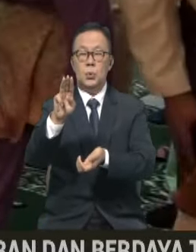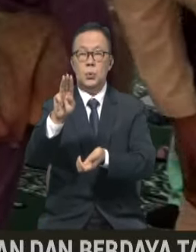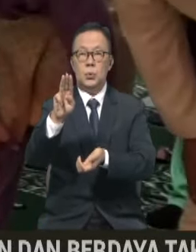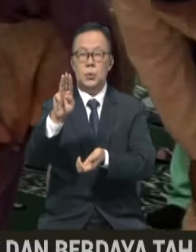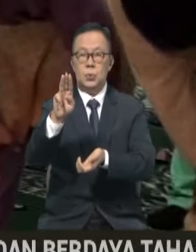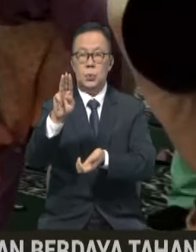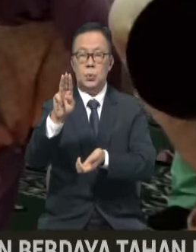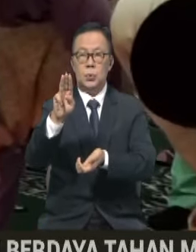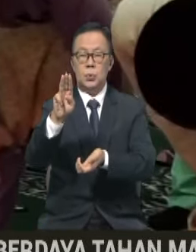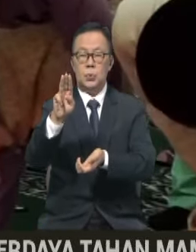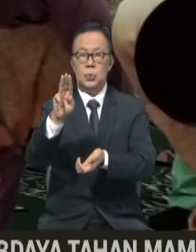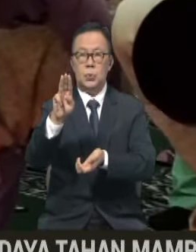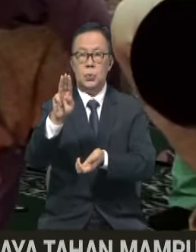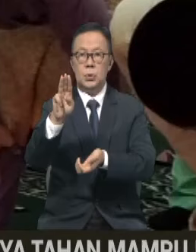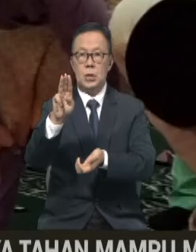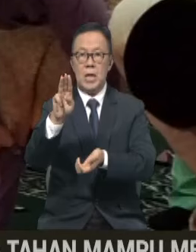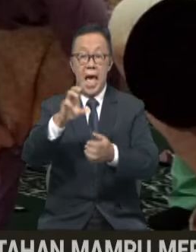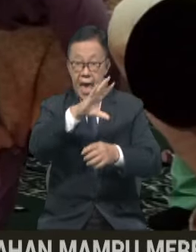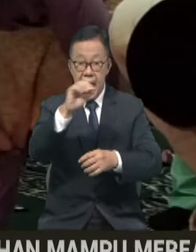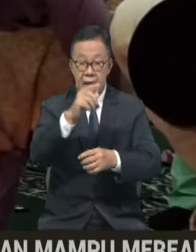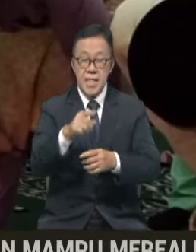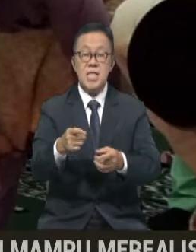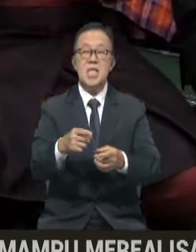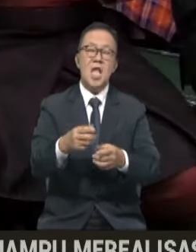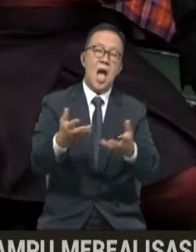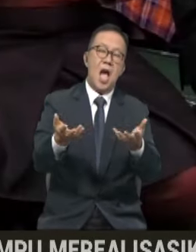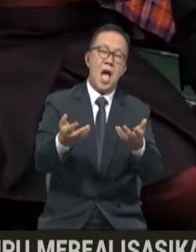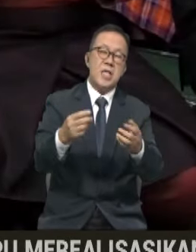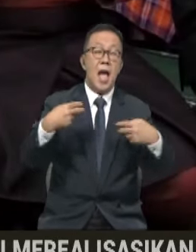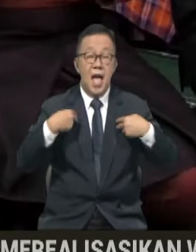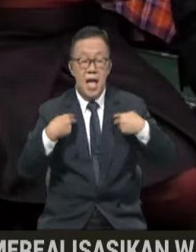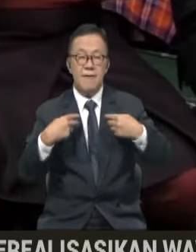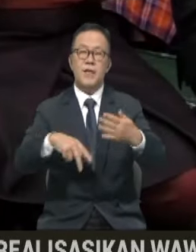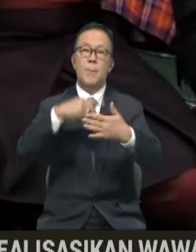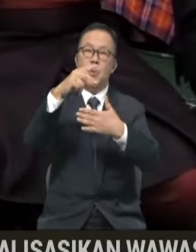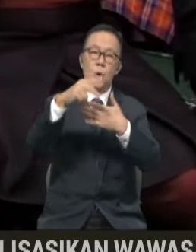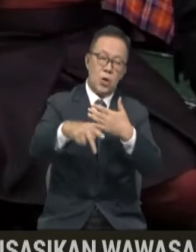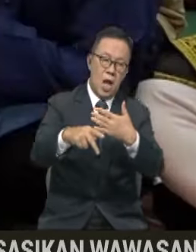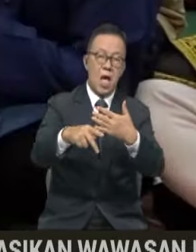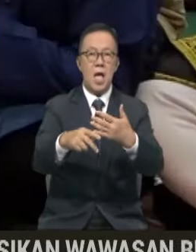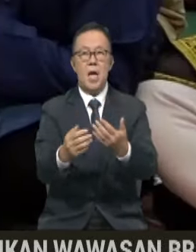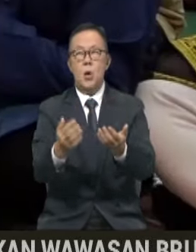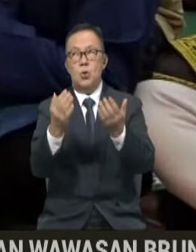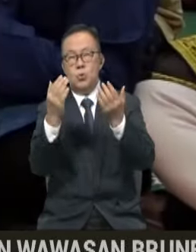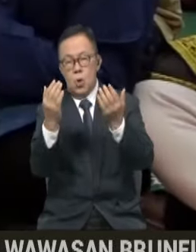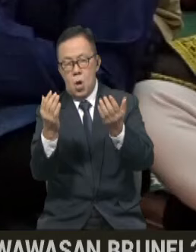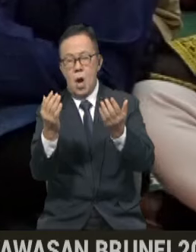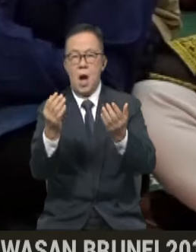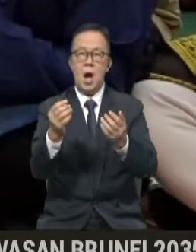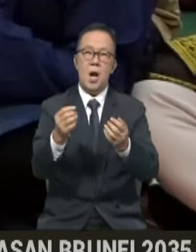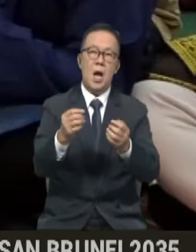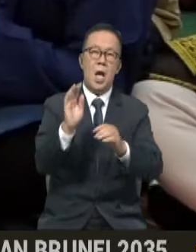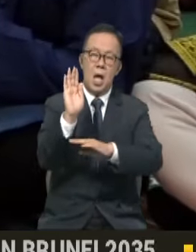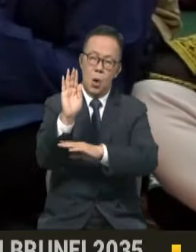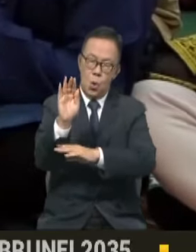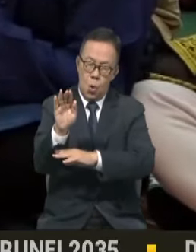Kewangan dan Ekonomi kedua. Pengisian majlis, solat sunat hajat, bacaan surah Yasin, doa kesyukuran dan solat